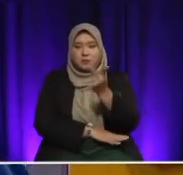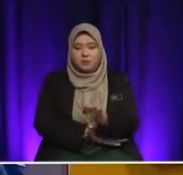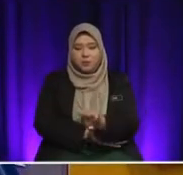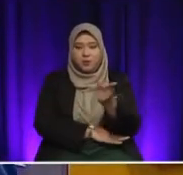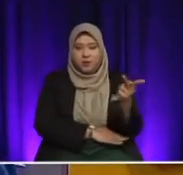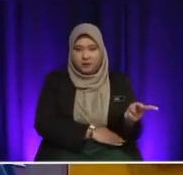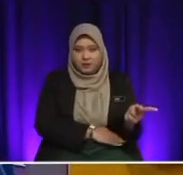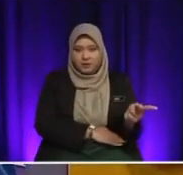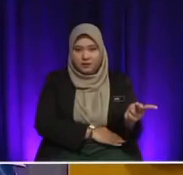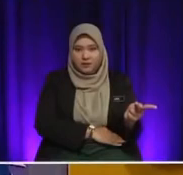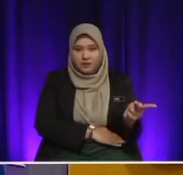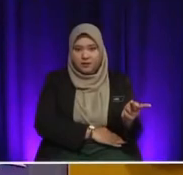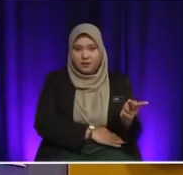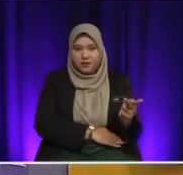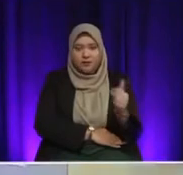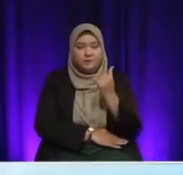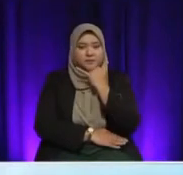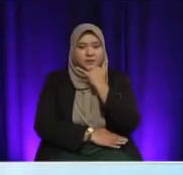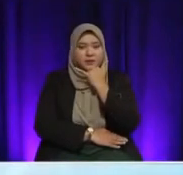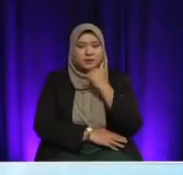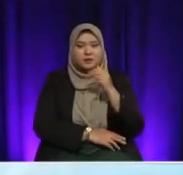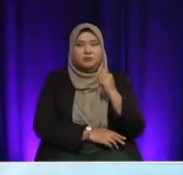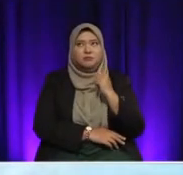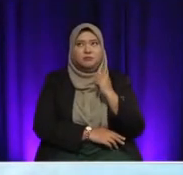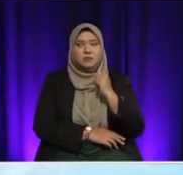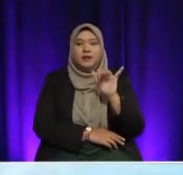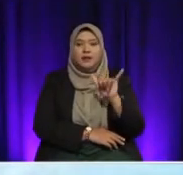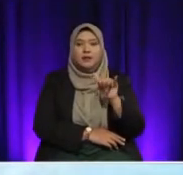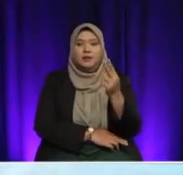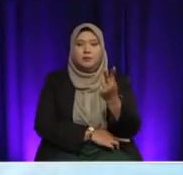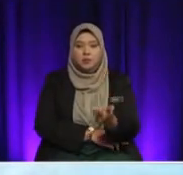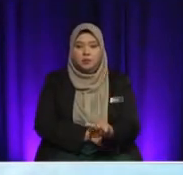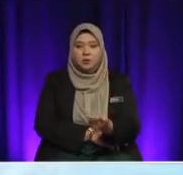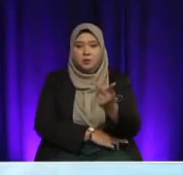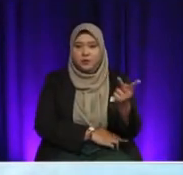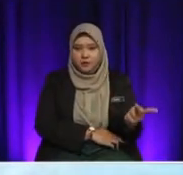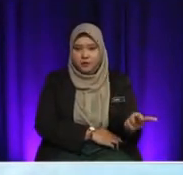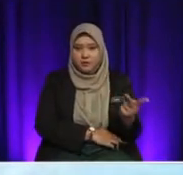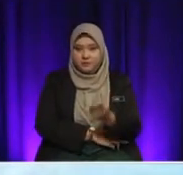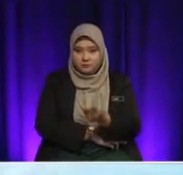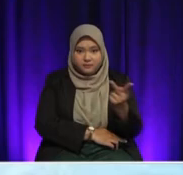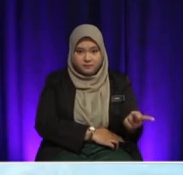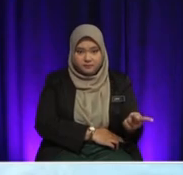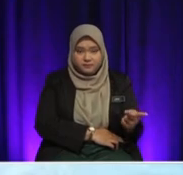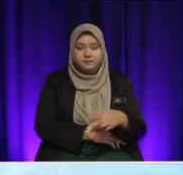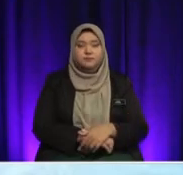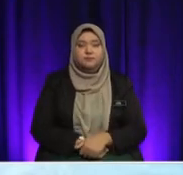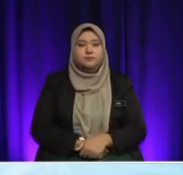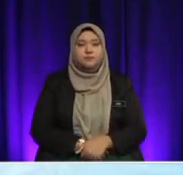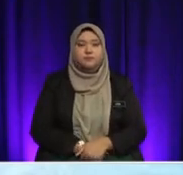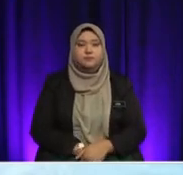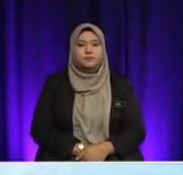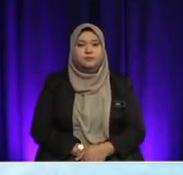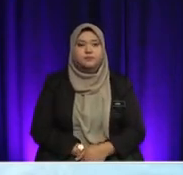keropok leko. Pertama sekali dapat ikan, mesti kita bersihkan isi, bersihkan ikan. Kita siang, buang perut dia. Lepas